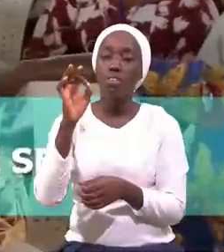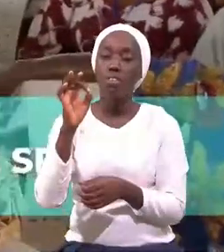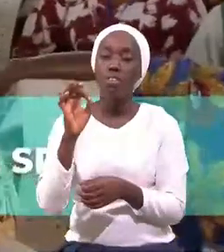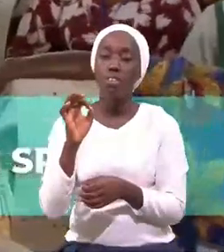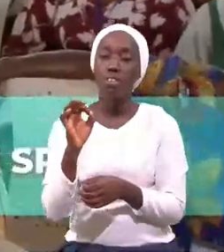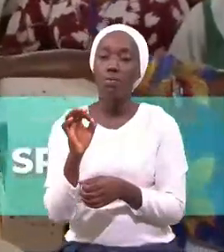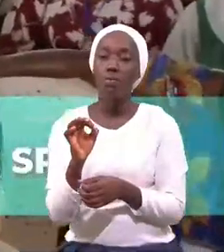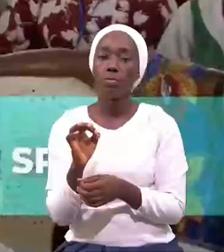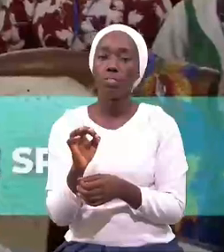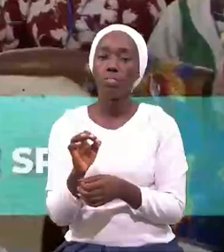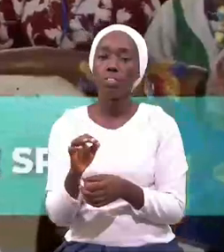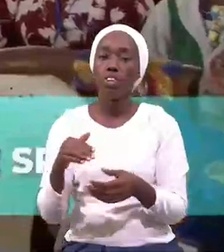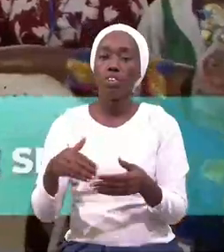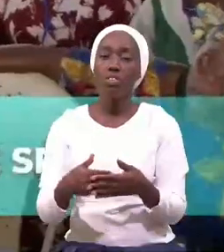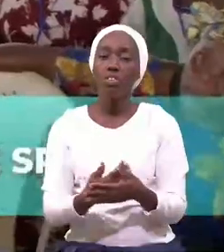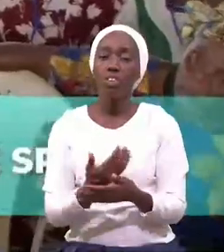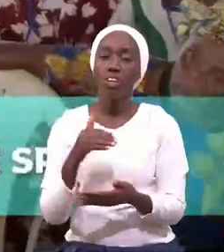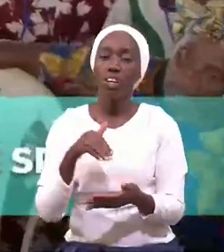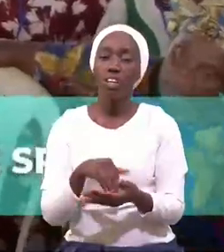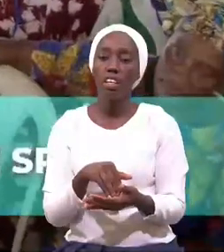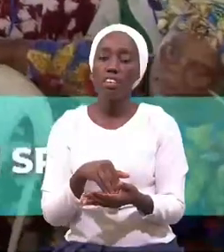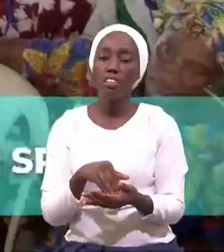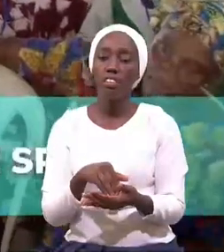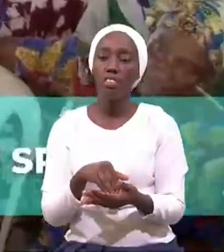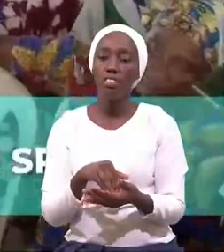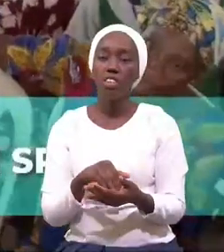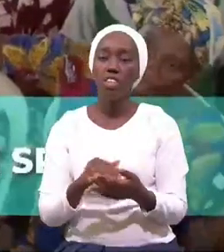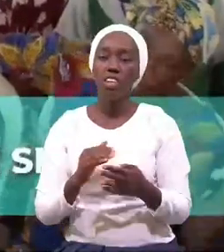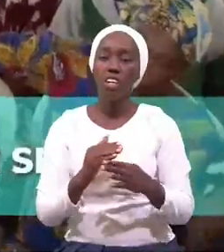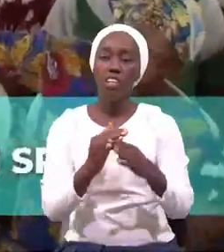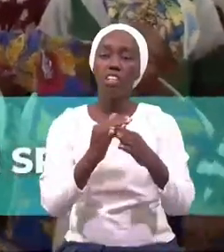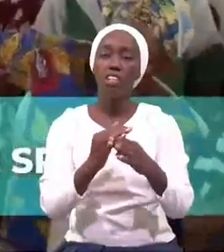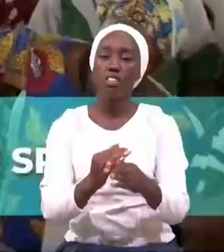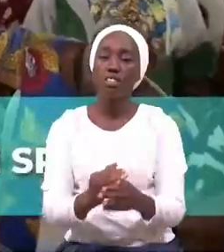renouvelée quand le Saint-Esprit vient.